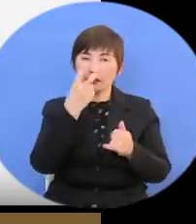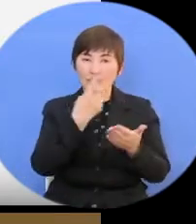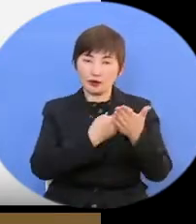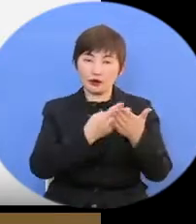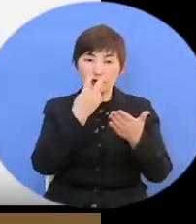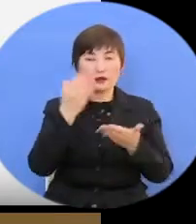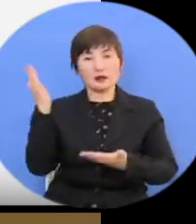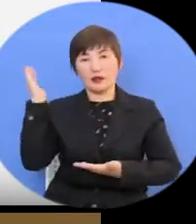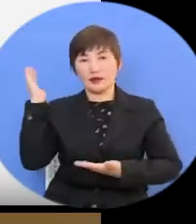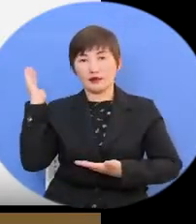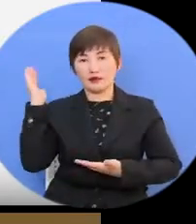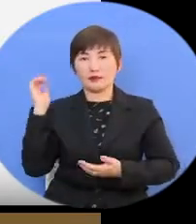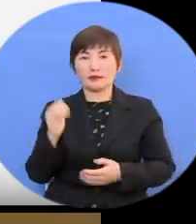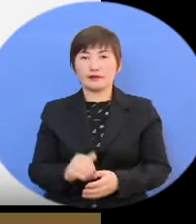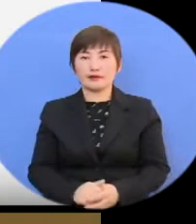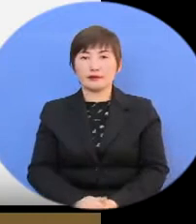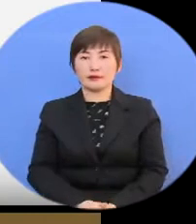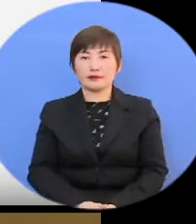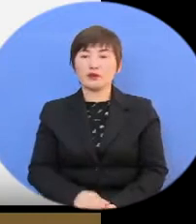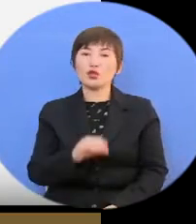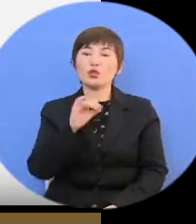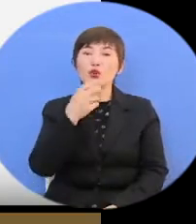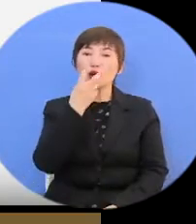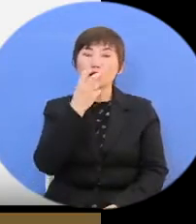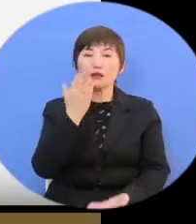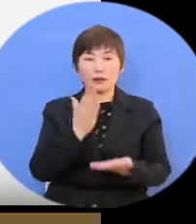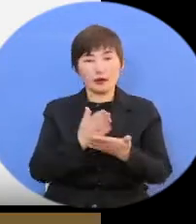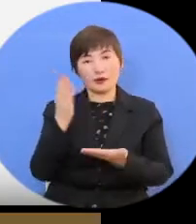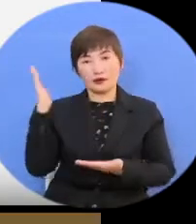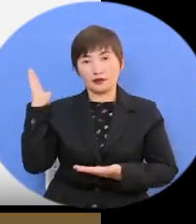ажиглая. За эндээс та нар маань юу ажиглаж байна вэ?